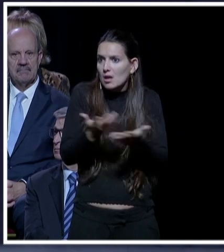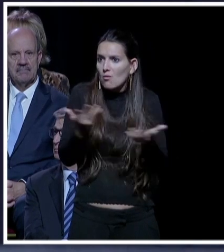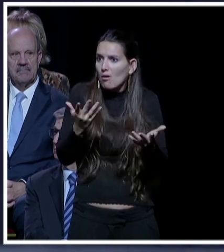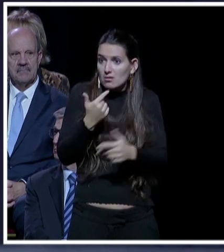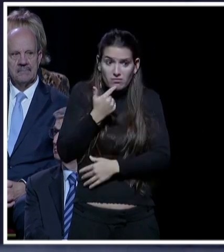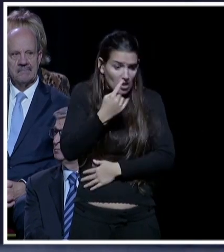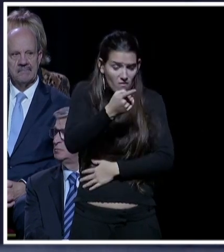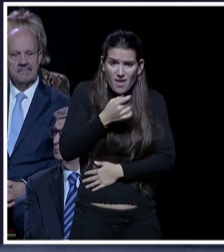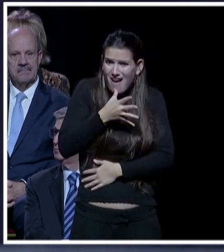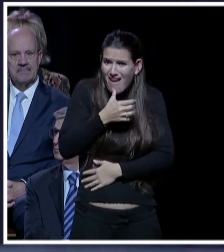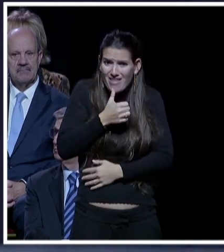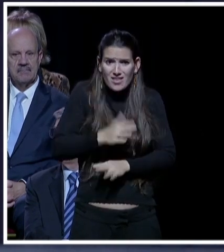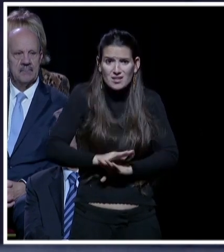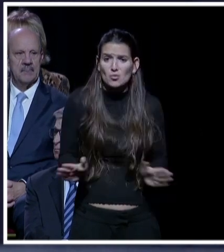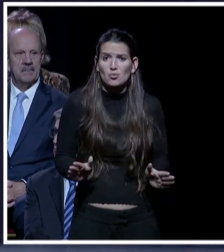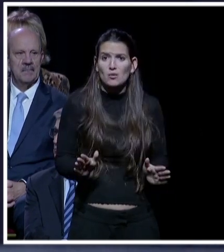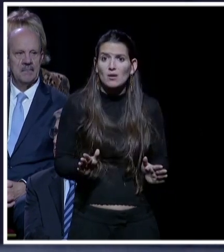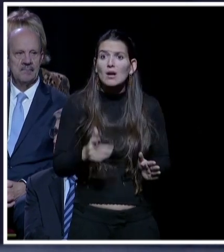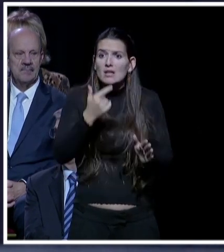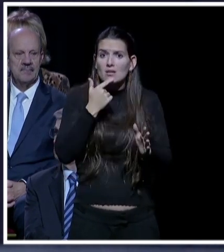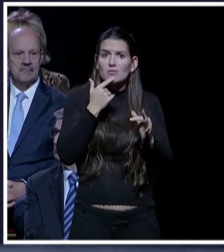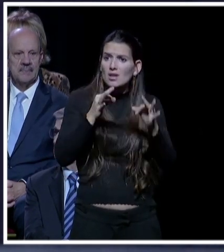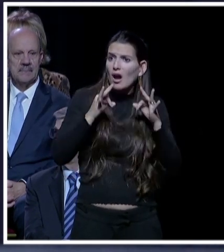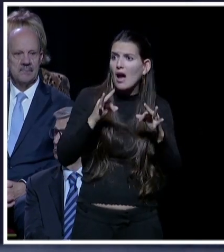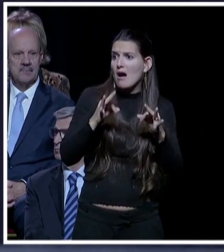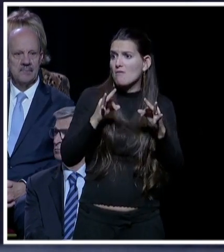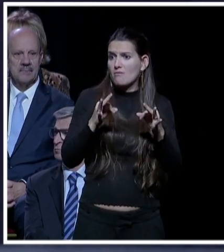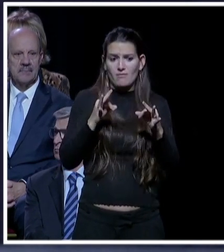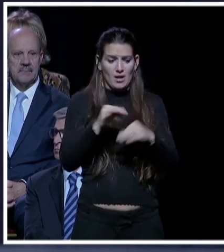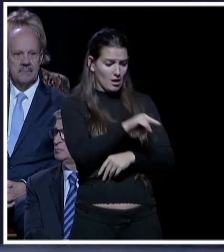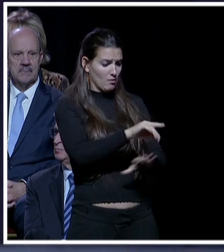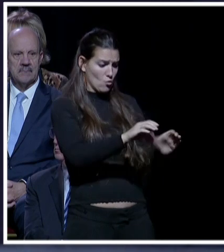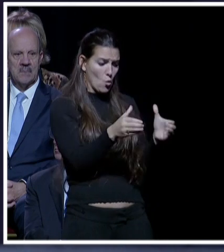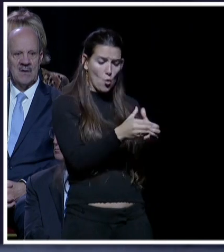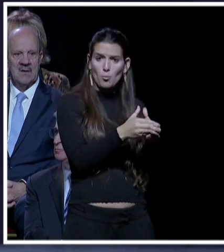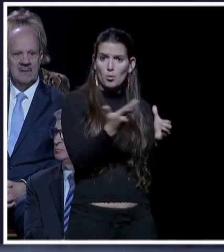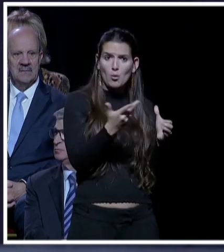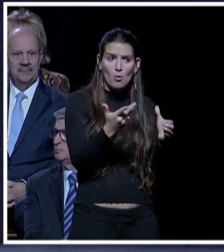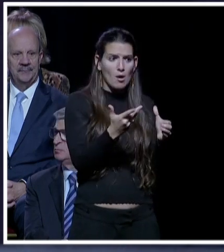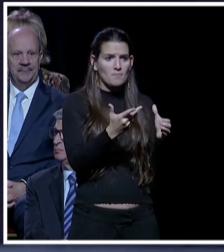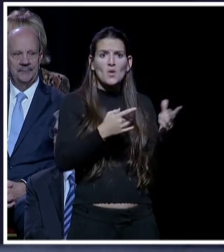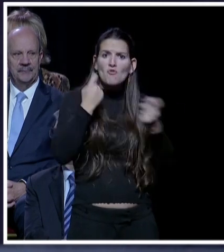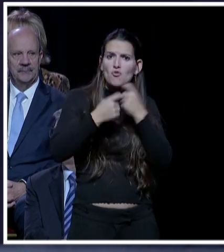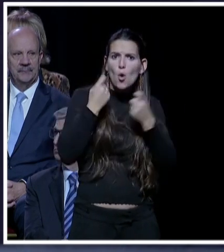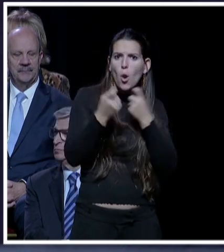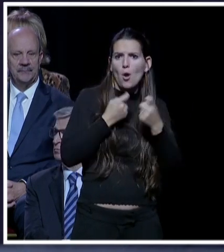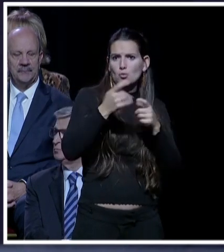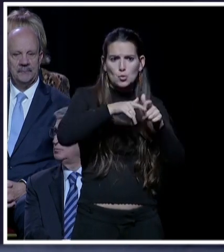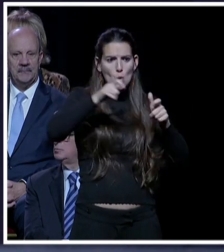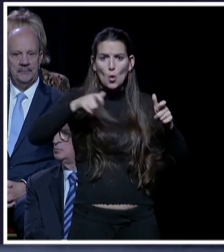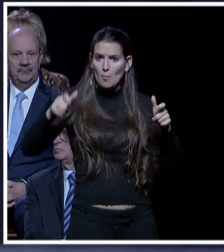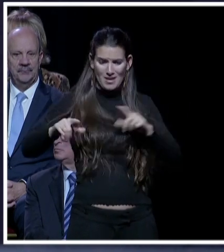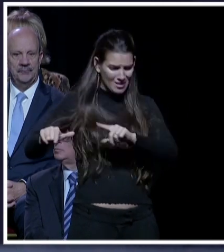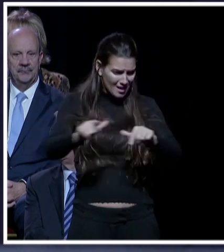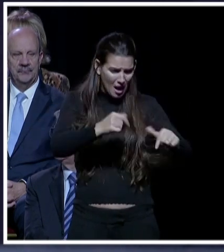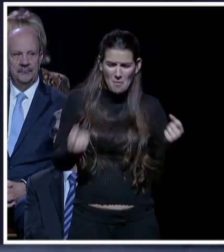haine. Ce parti qui fait sauter les digues de l'antisémitisme. Ce parti qui avait déjà refusé de dénoncer les violences urbaines quand les